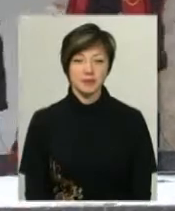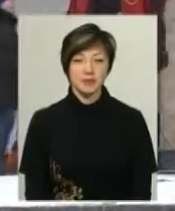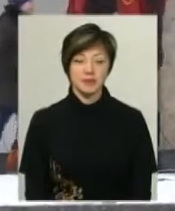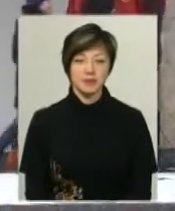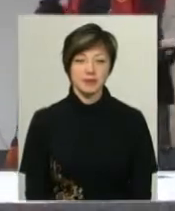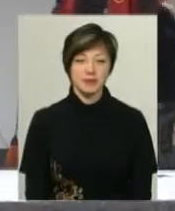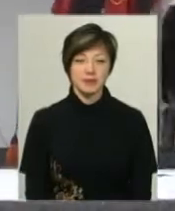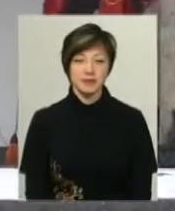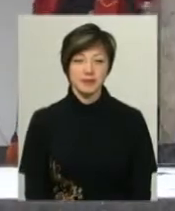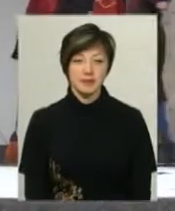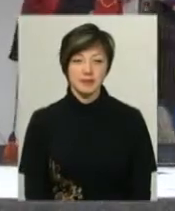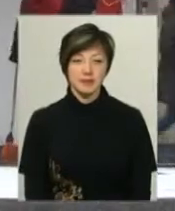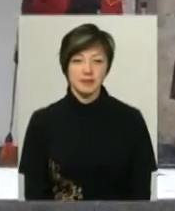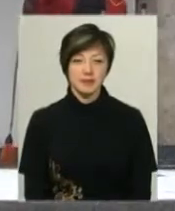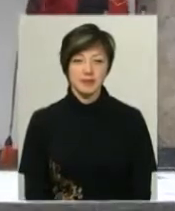Музика